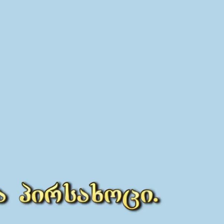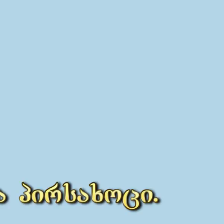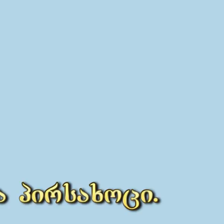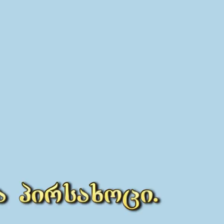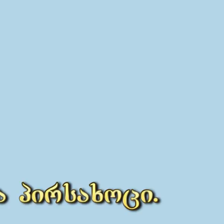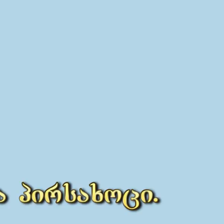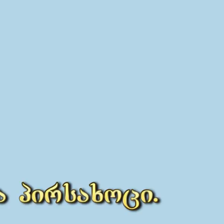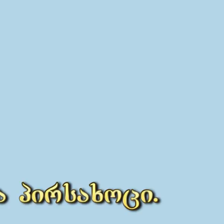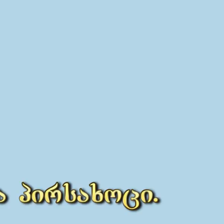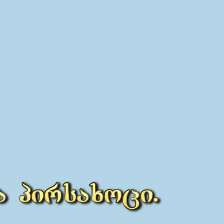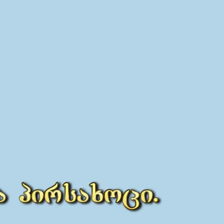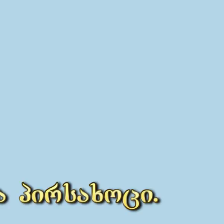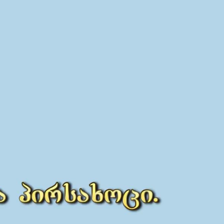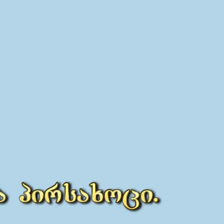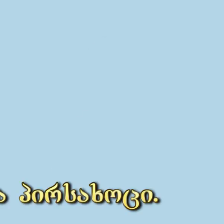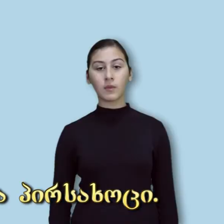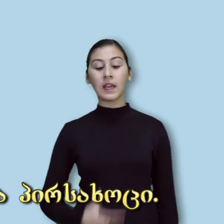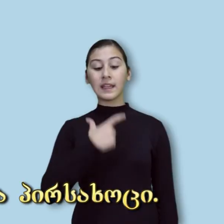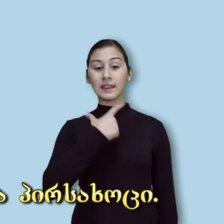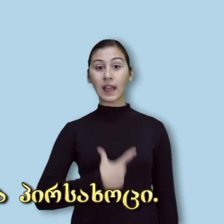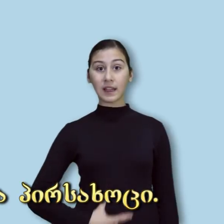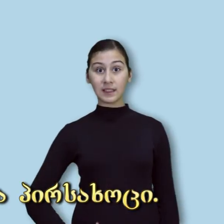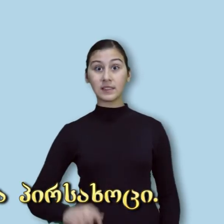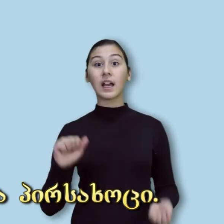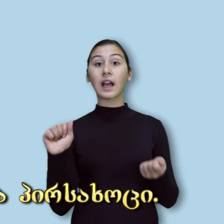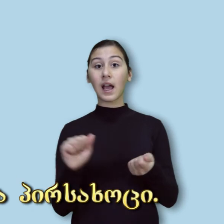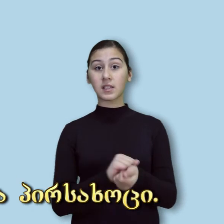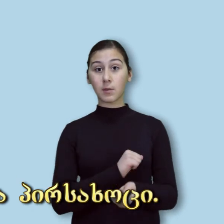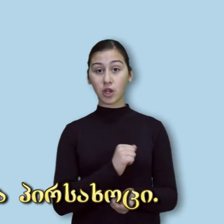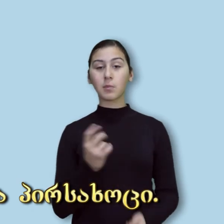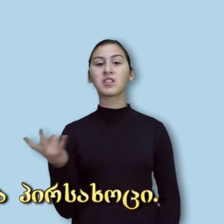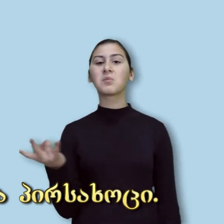ანის გასამშრალებლად მჭირდება პირსახოცი.